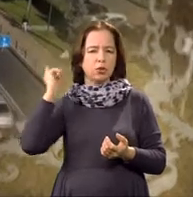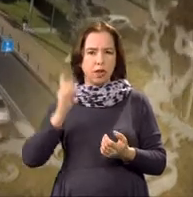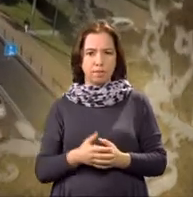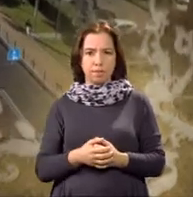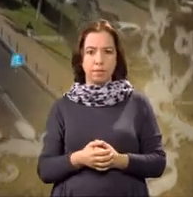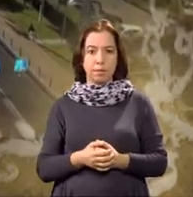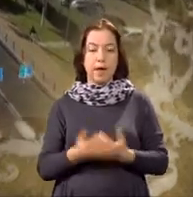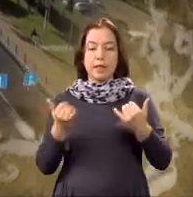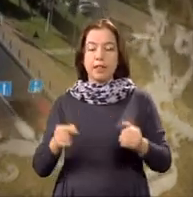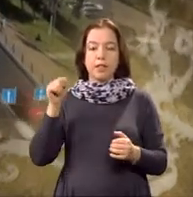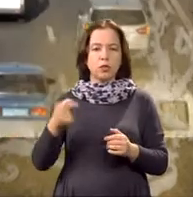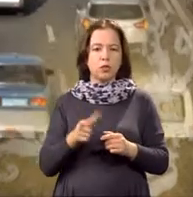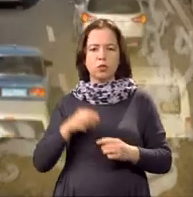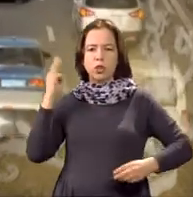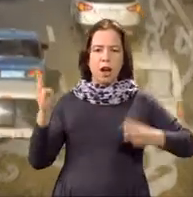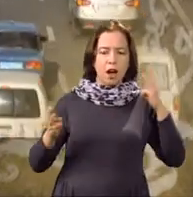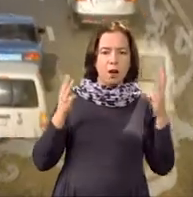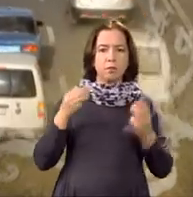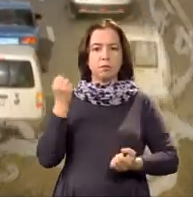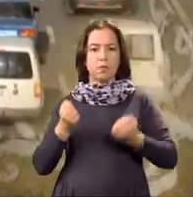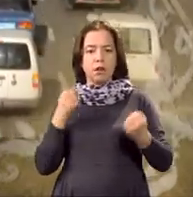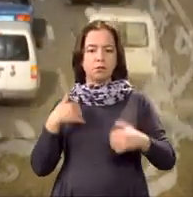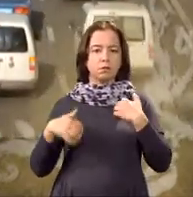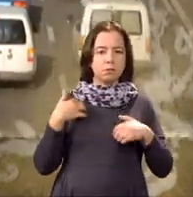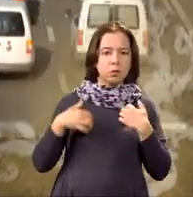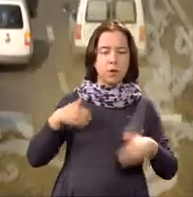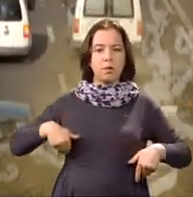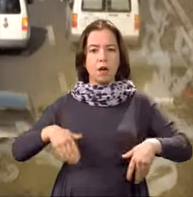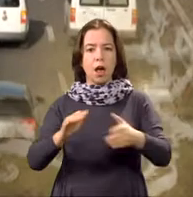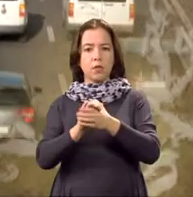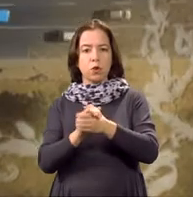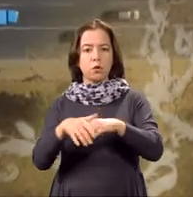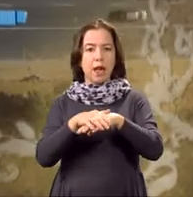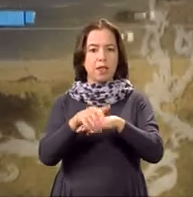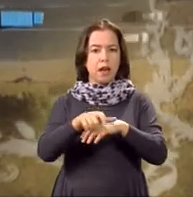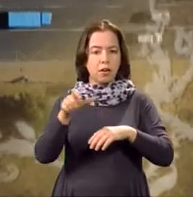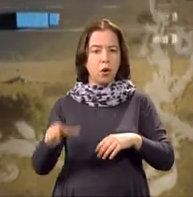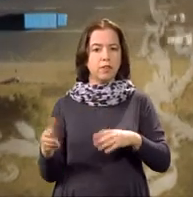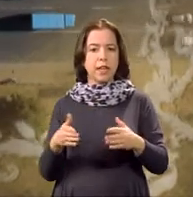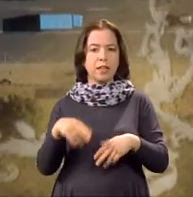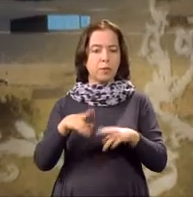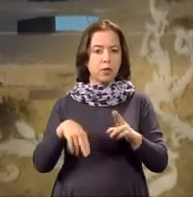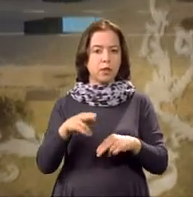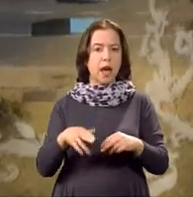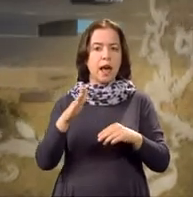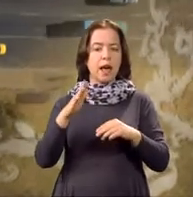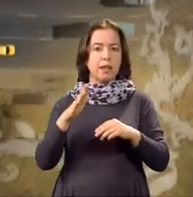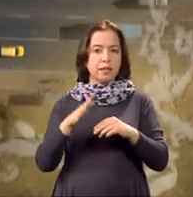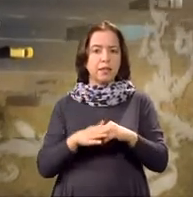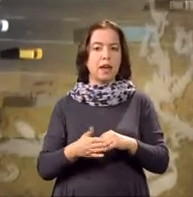Нині тут дуже гамірно. Машини поспішають жвавим бульваром Дружби народів, який проклали колишнім